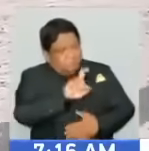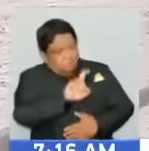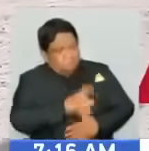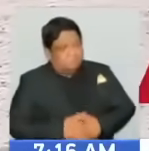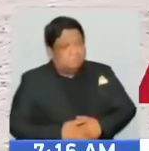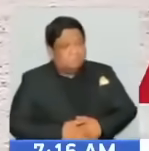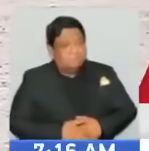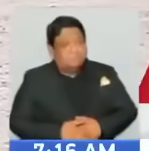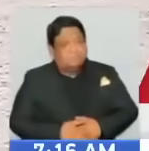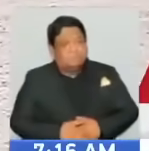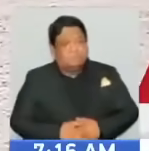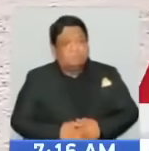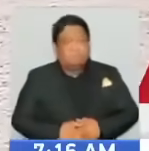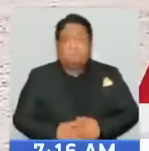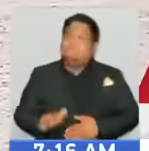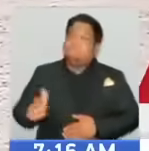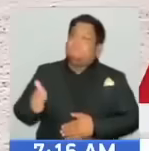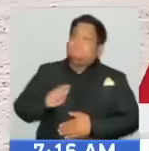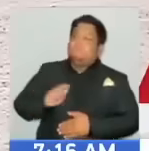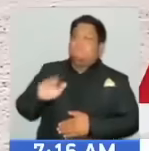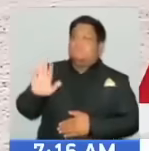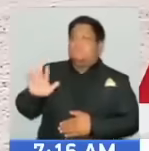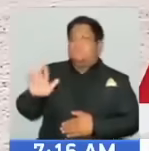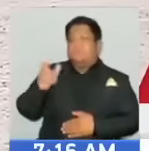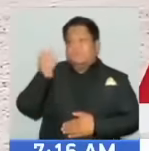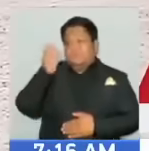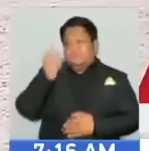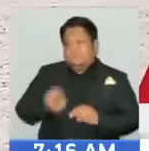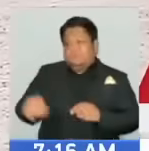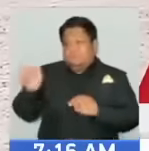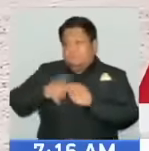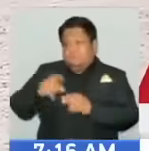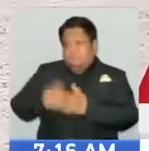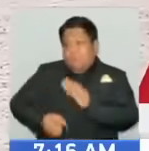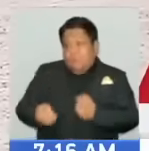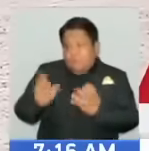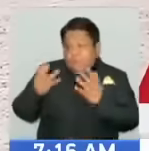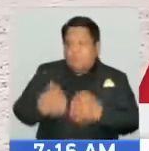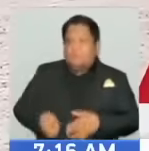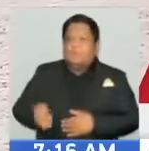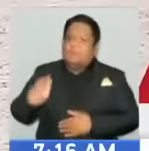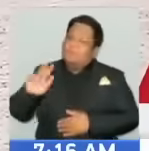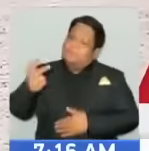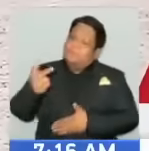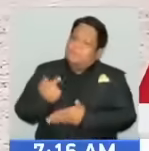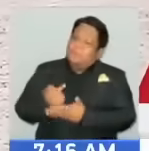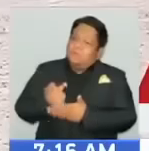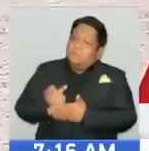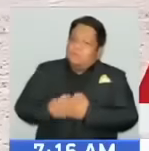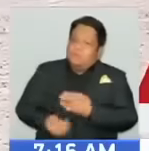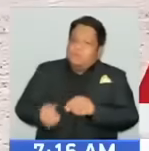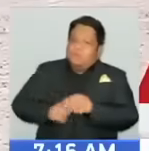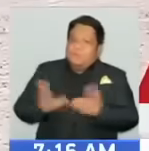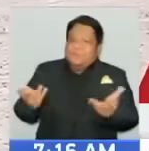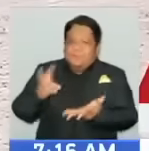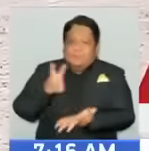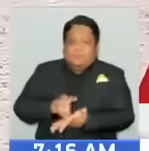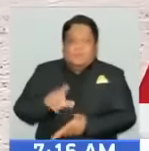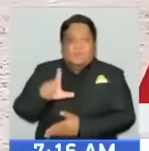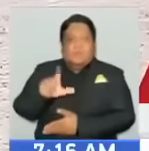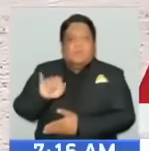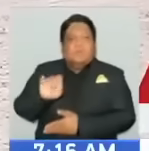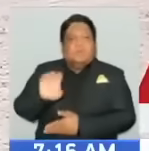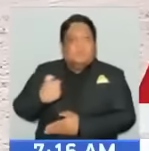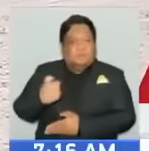Maris, good morning. 3 piso yung itinaas sa kada kilo ng commercial rice. Dito po yan sa Litex Market sa Quezon City. Kaya yung mga mamimili, maging